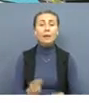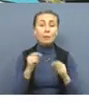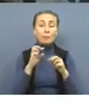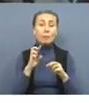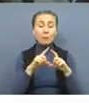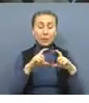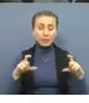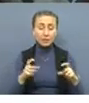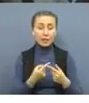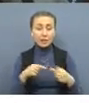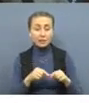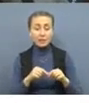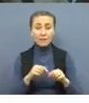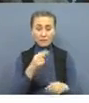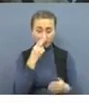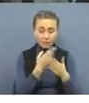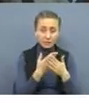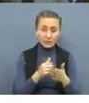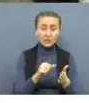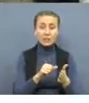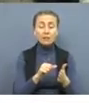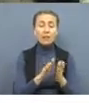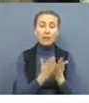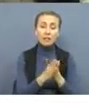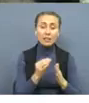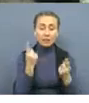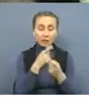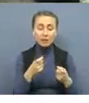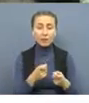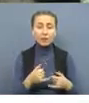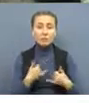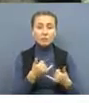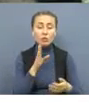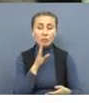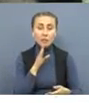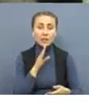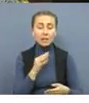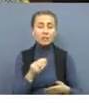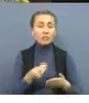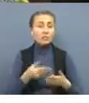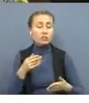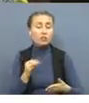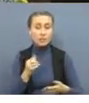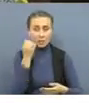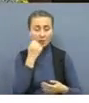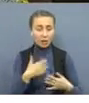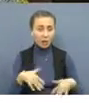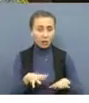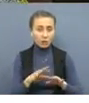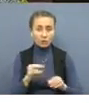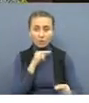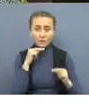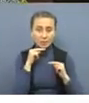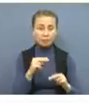организована выставка книг и публикаций, посвященных девушкам, воспитанию в них чести и благородства. Основная цель мероприятия – акцентировать внимание